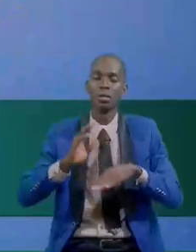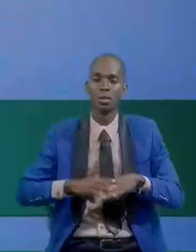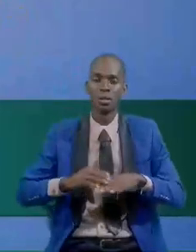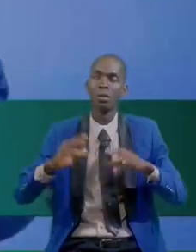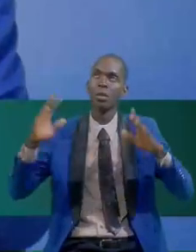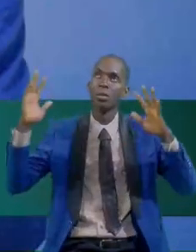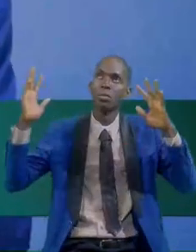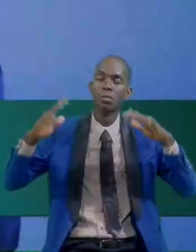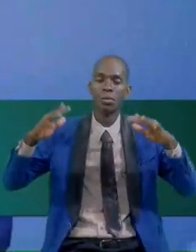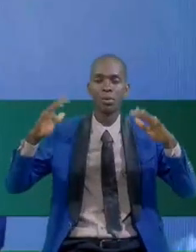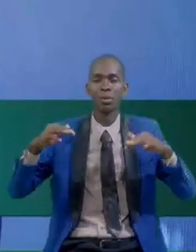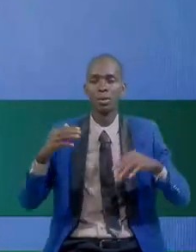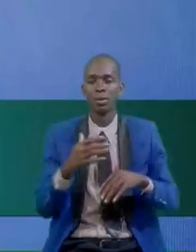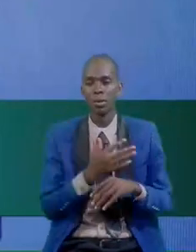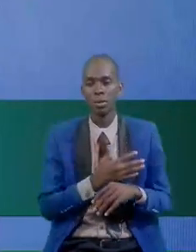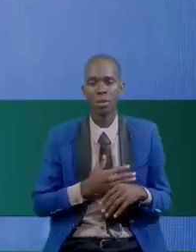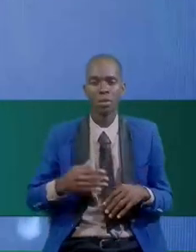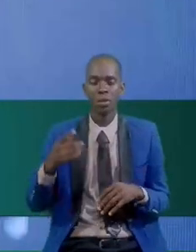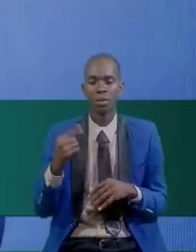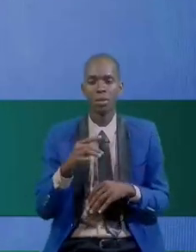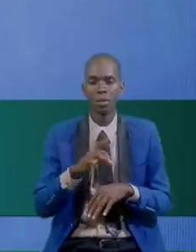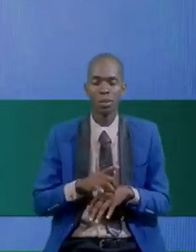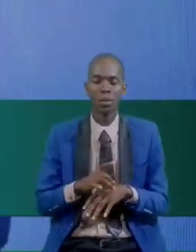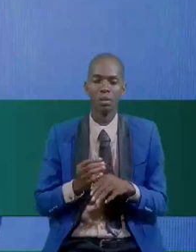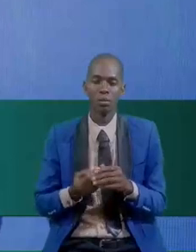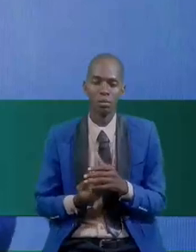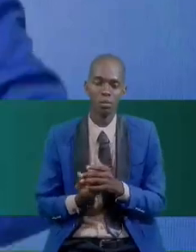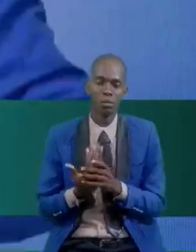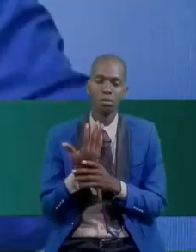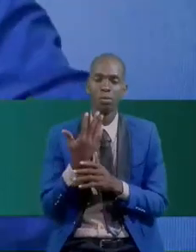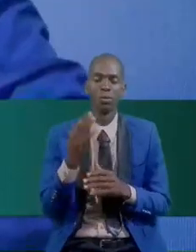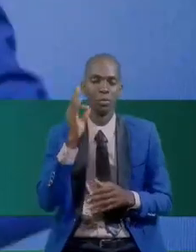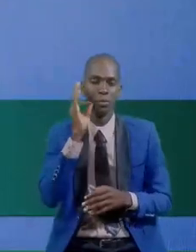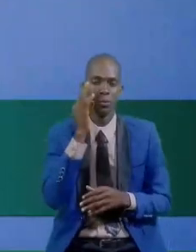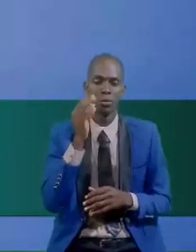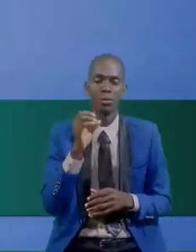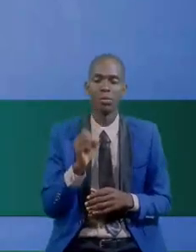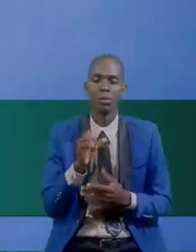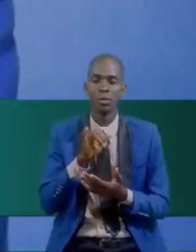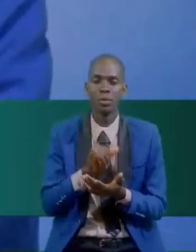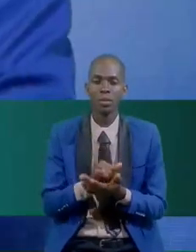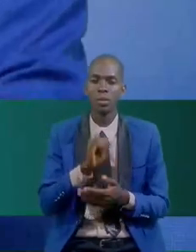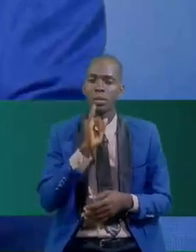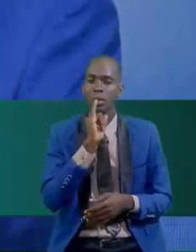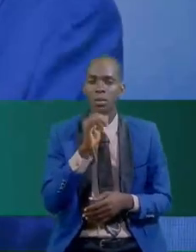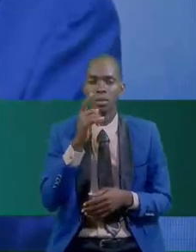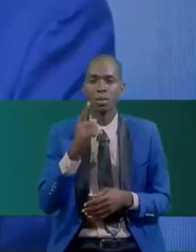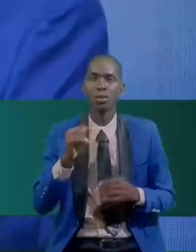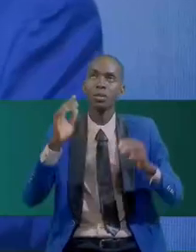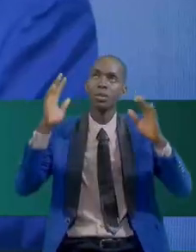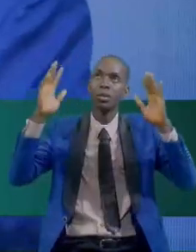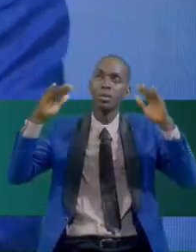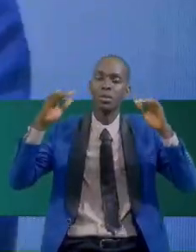la pluie et la terre produisit son fruit. Ça, c'est la pluie